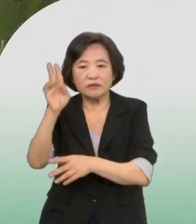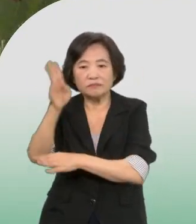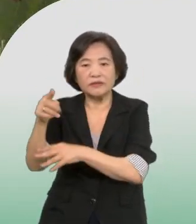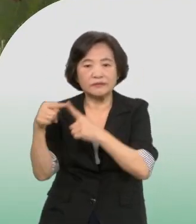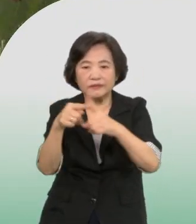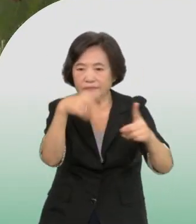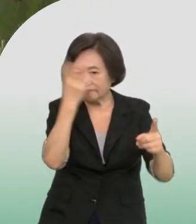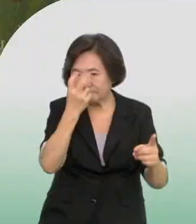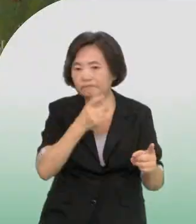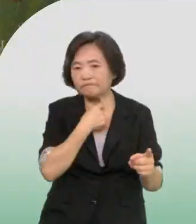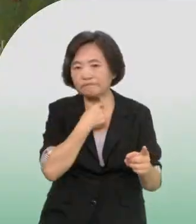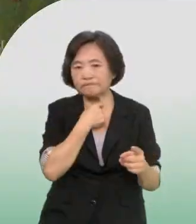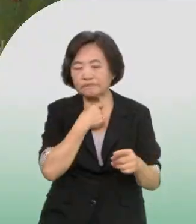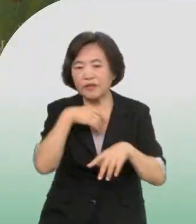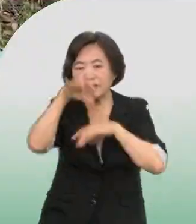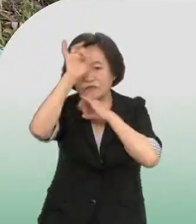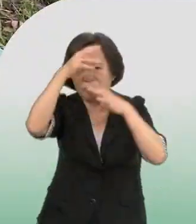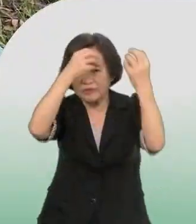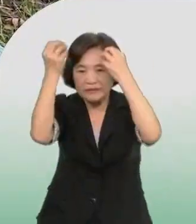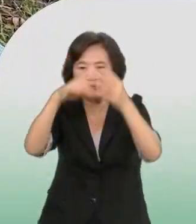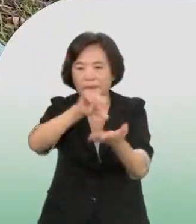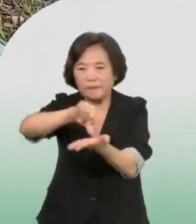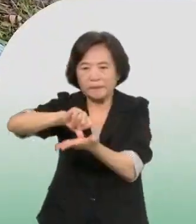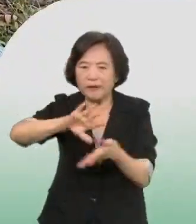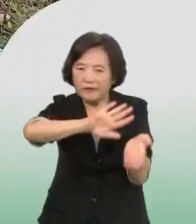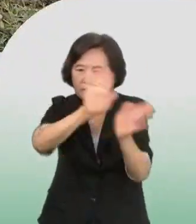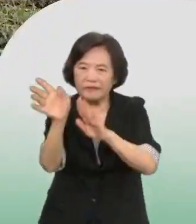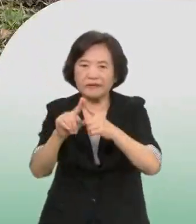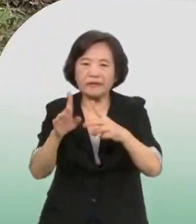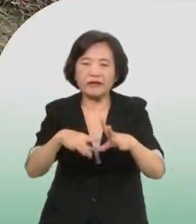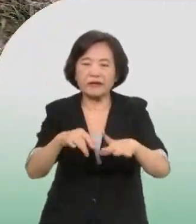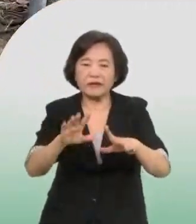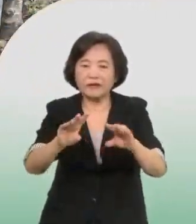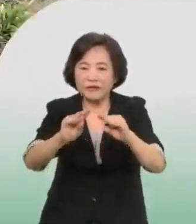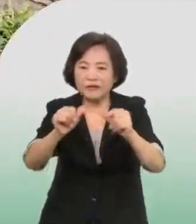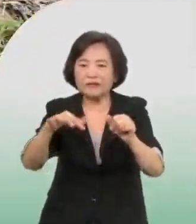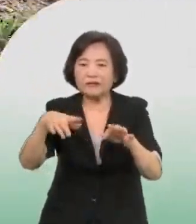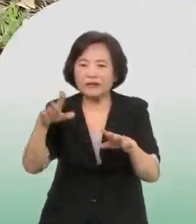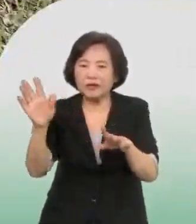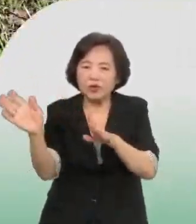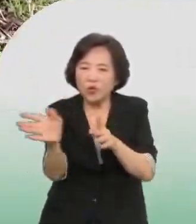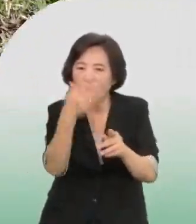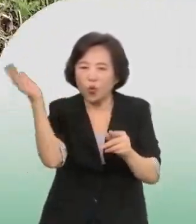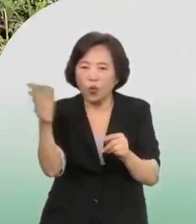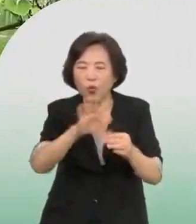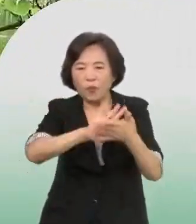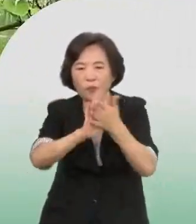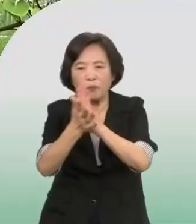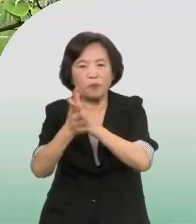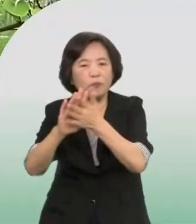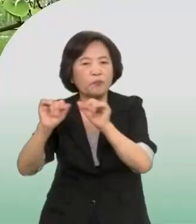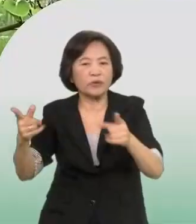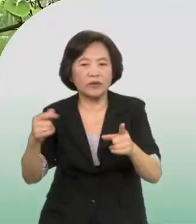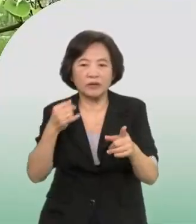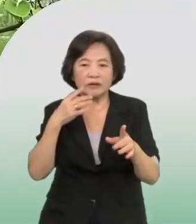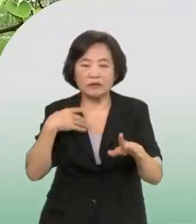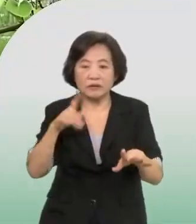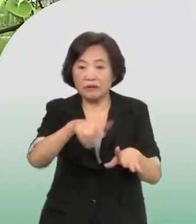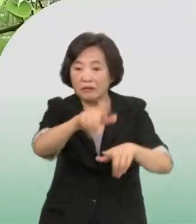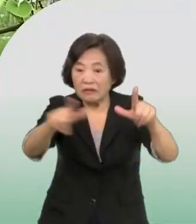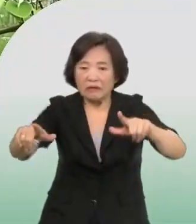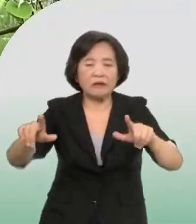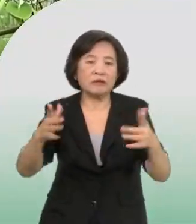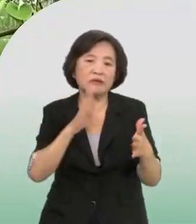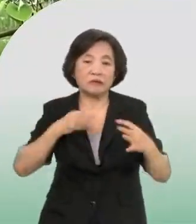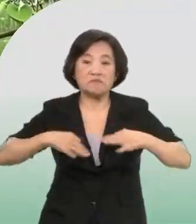看。 那凤梨世家因为它栽培的状况，还有地形为气候的影响，所以它会可能会有一个受灾比较不一致的